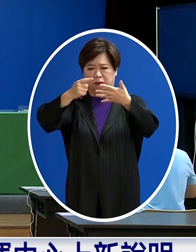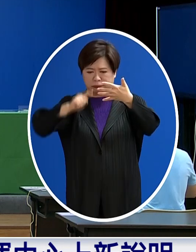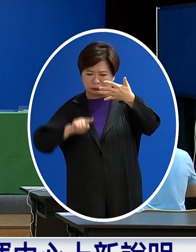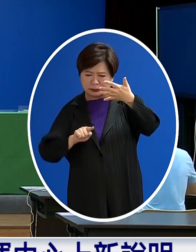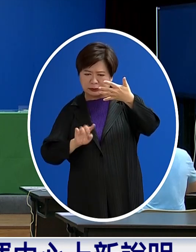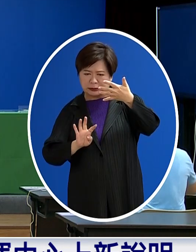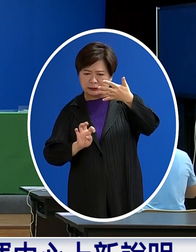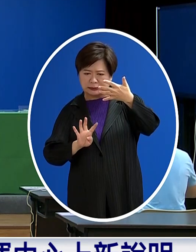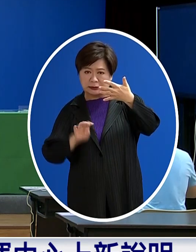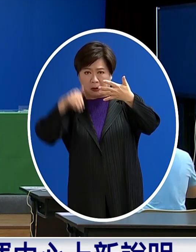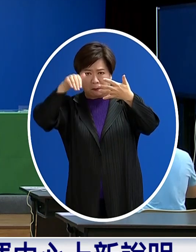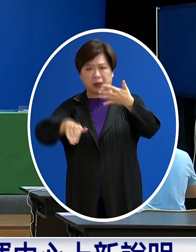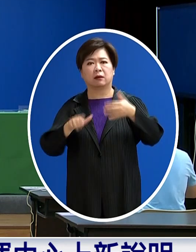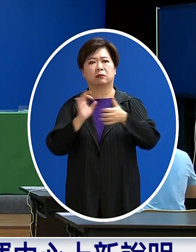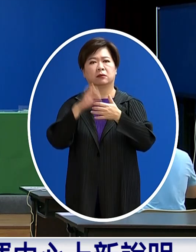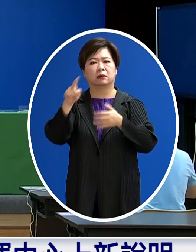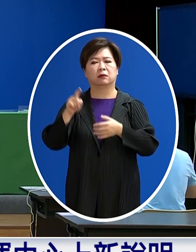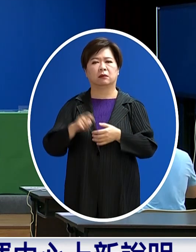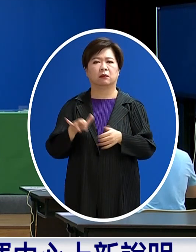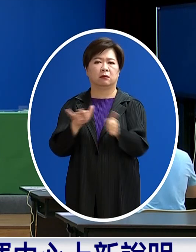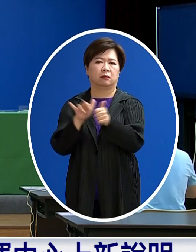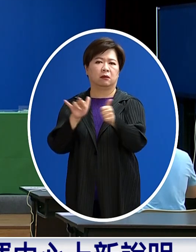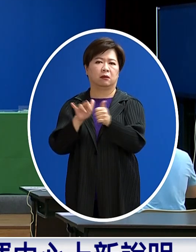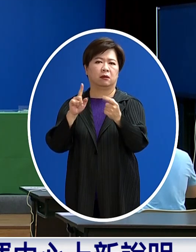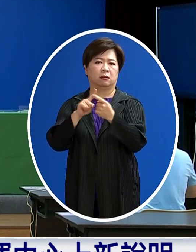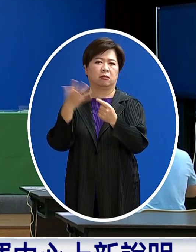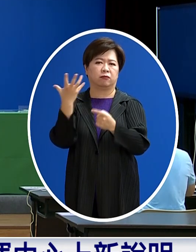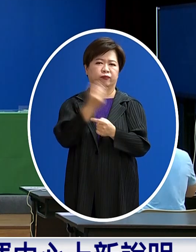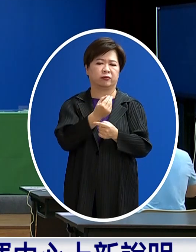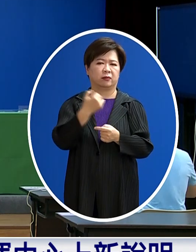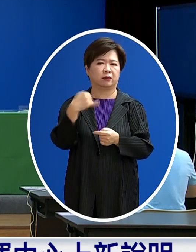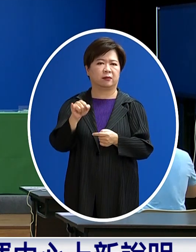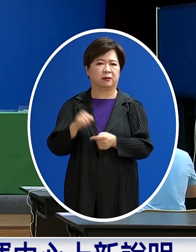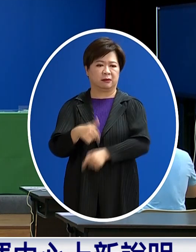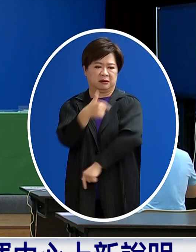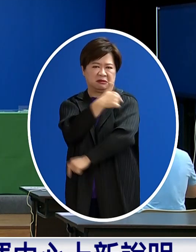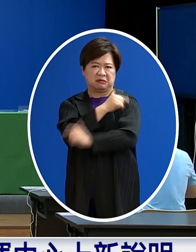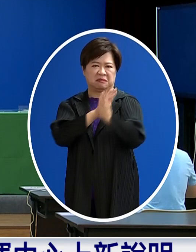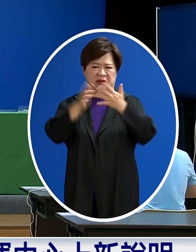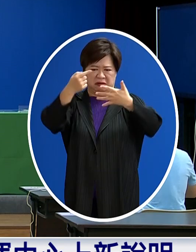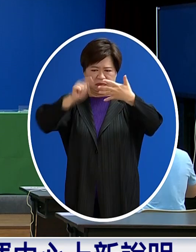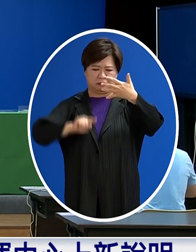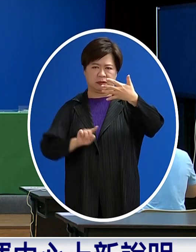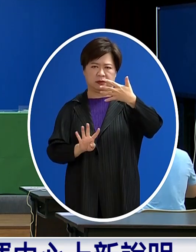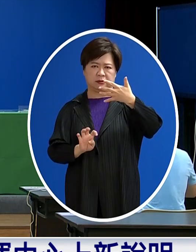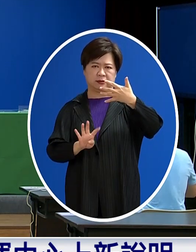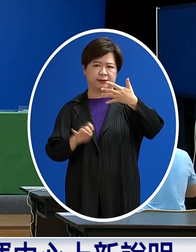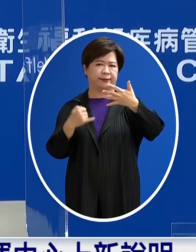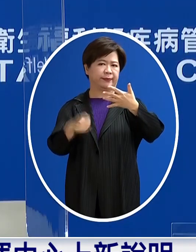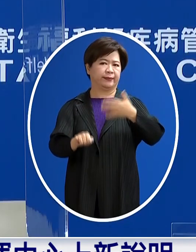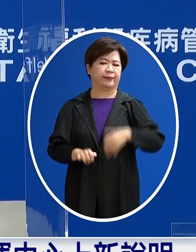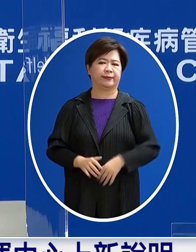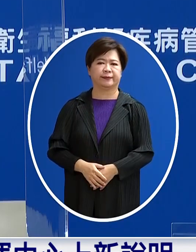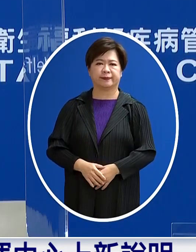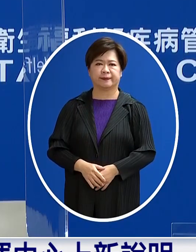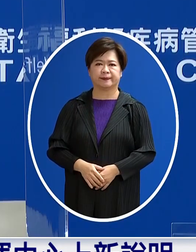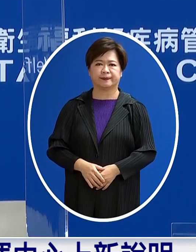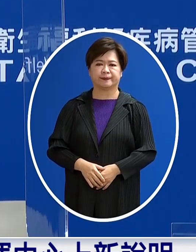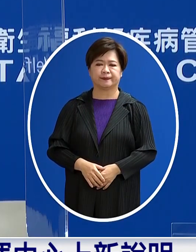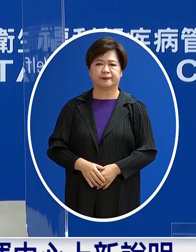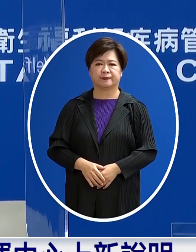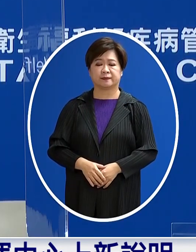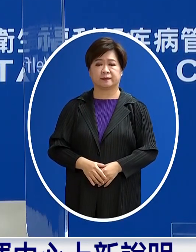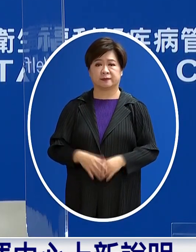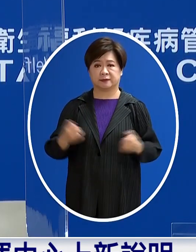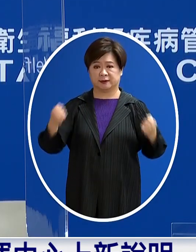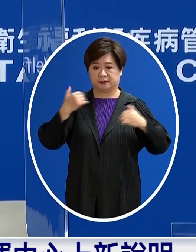尤其航班的载客率是垫底的，疫苗接种排名也是44名，指挥中心怎么看？谢谢。 有关振